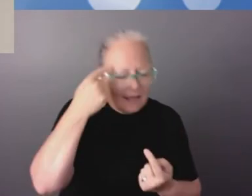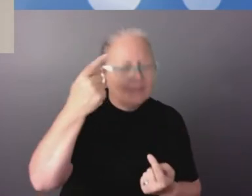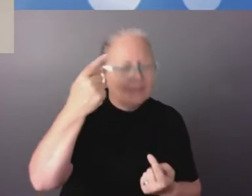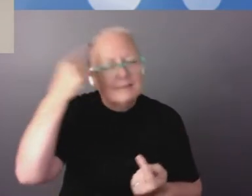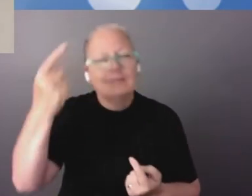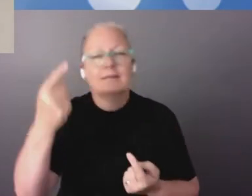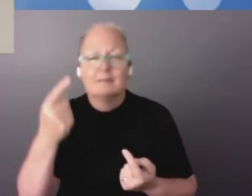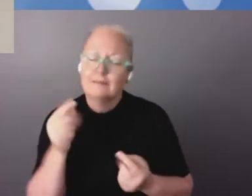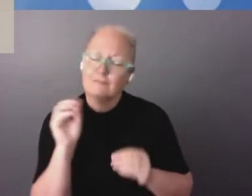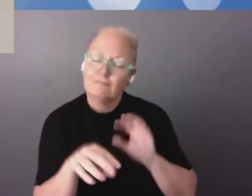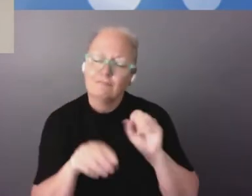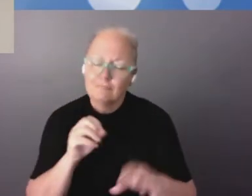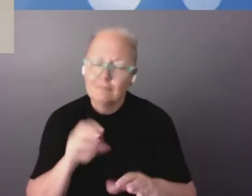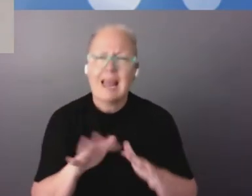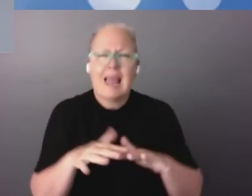مكان